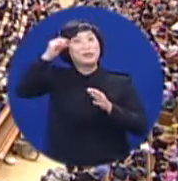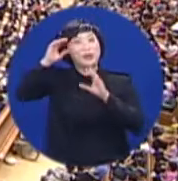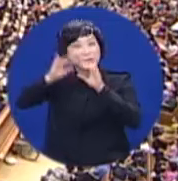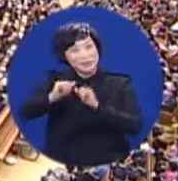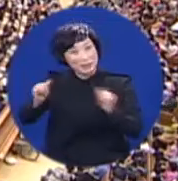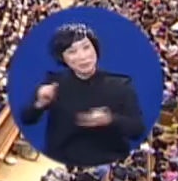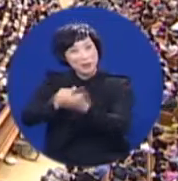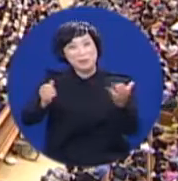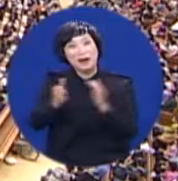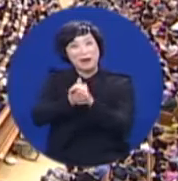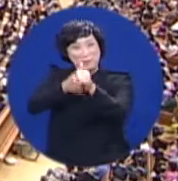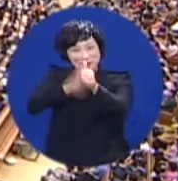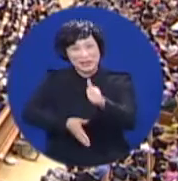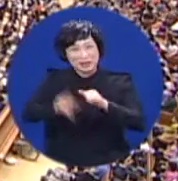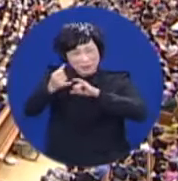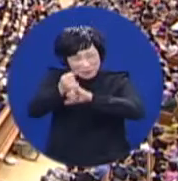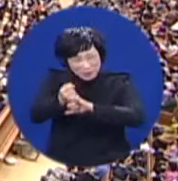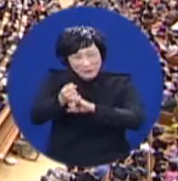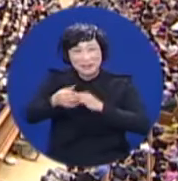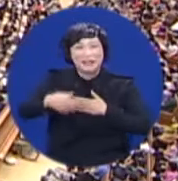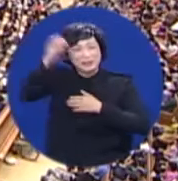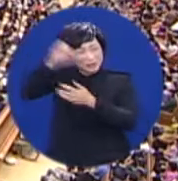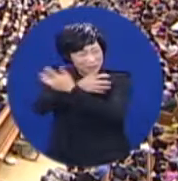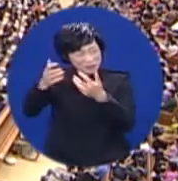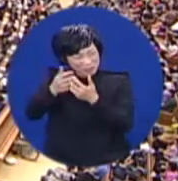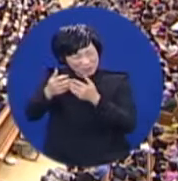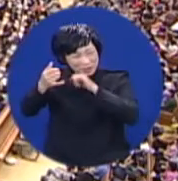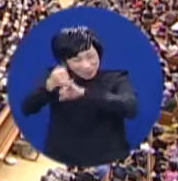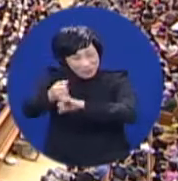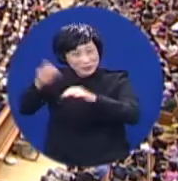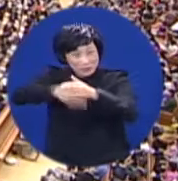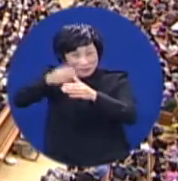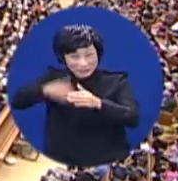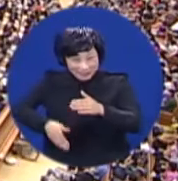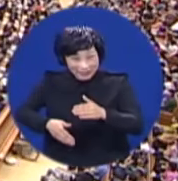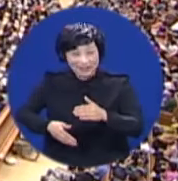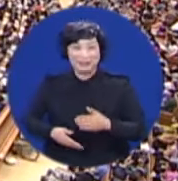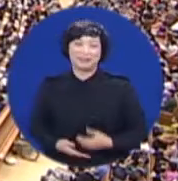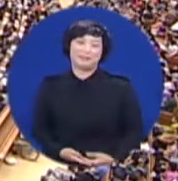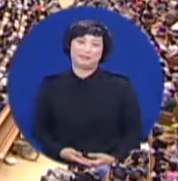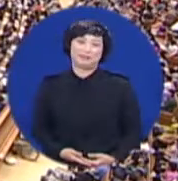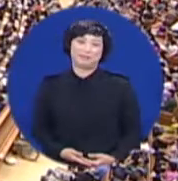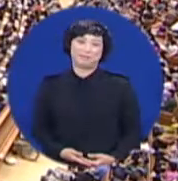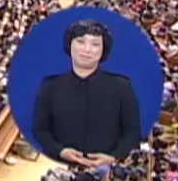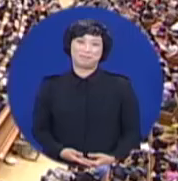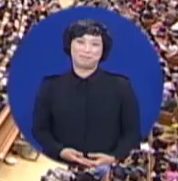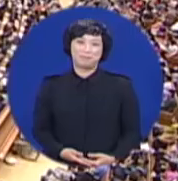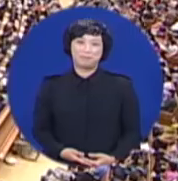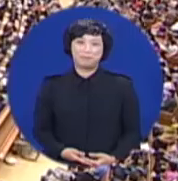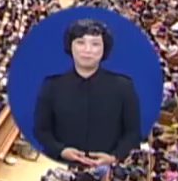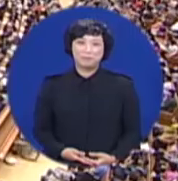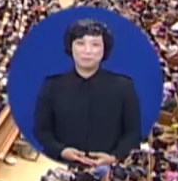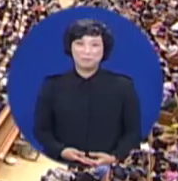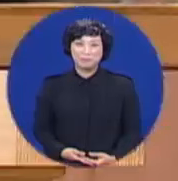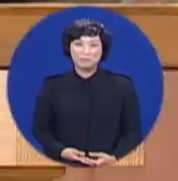아멘합시다. 기필코 성령이 충만해야 된다. 충만해야 된다.